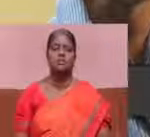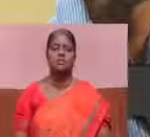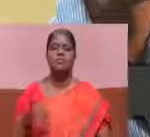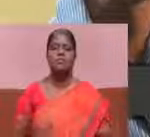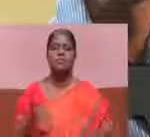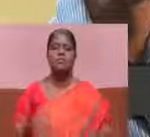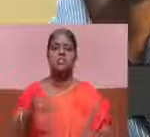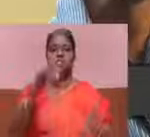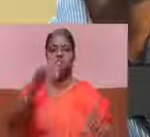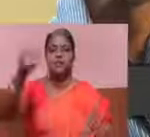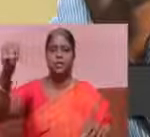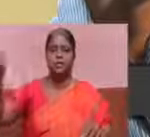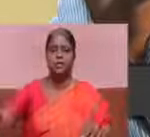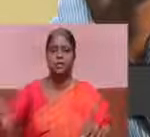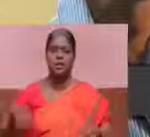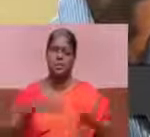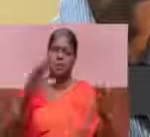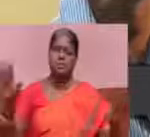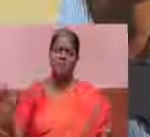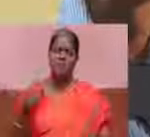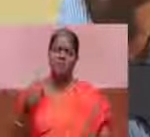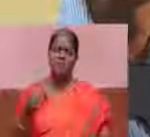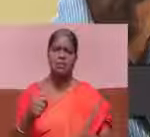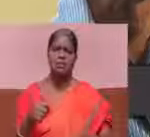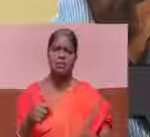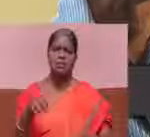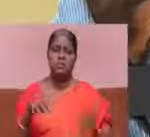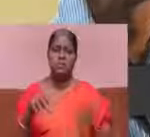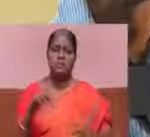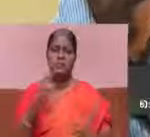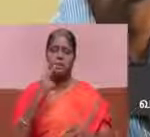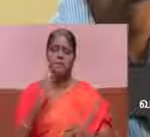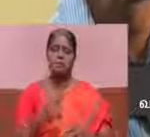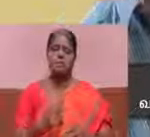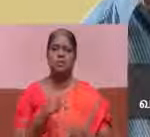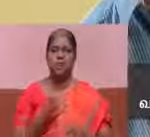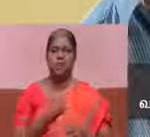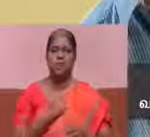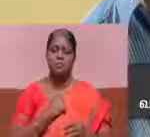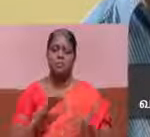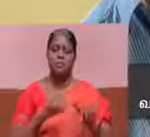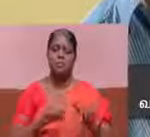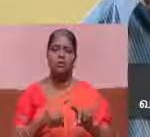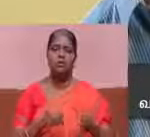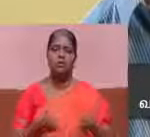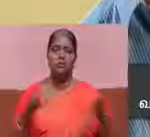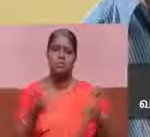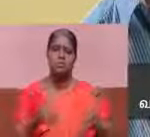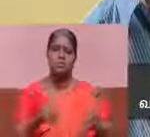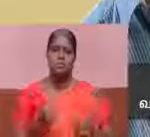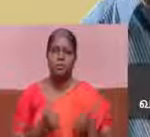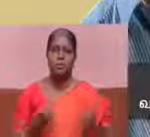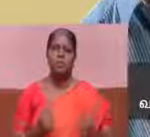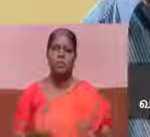வாருங்கள், வாக்குச்சாவடி மையங்களில் அனைத்து வசதிகளும் உள்ளதா என்பதை நாம் சரிபார்த்து நாம் நமது